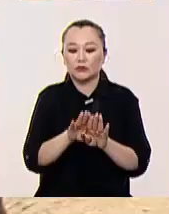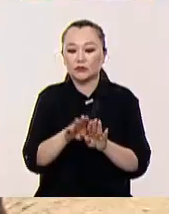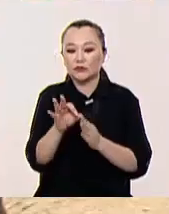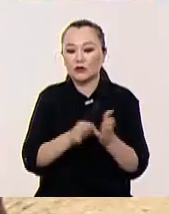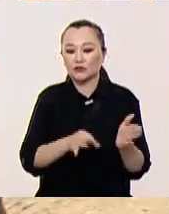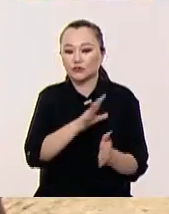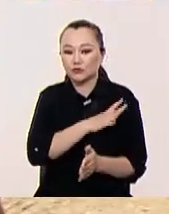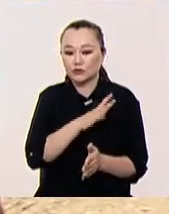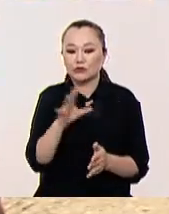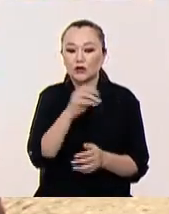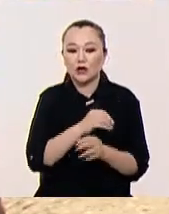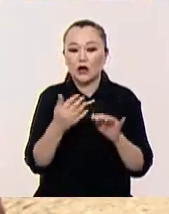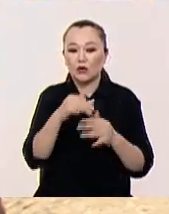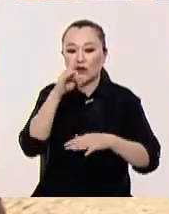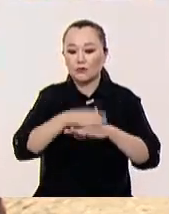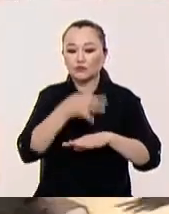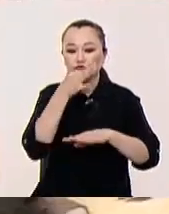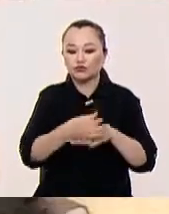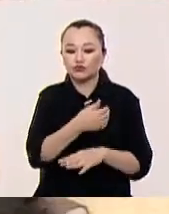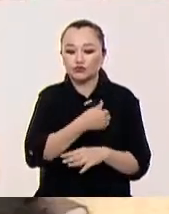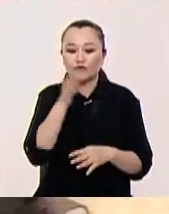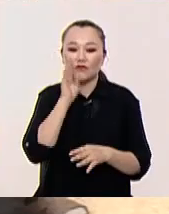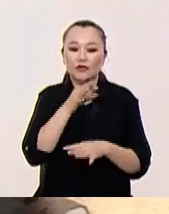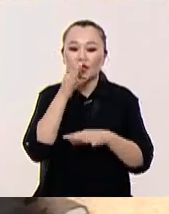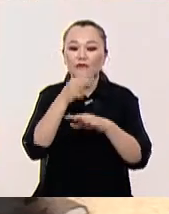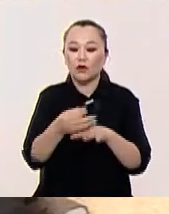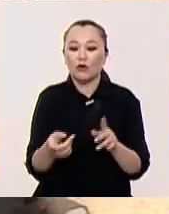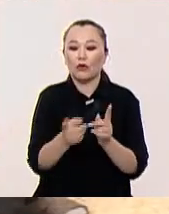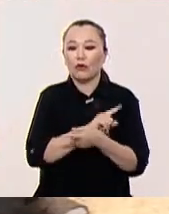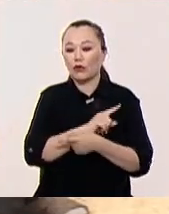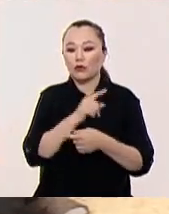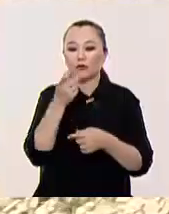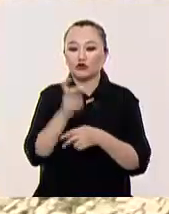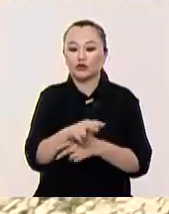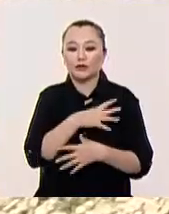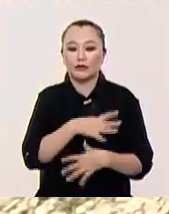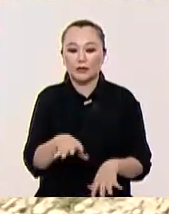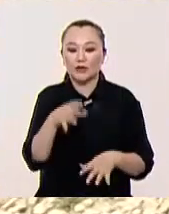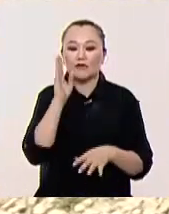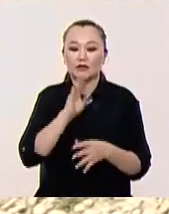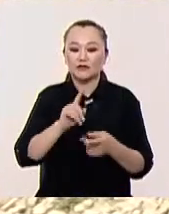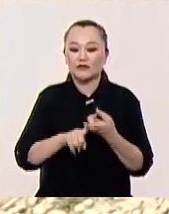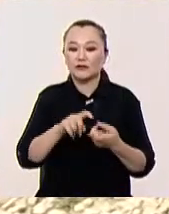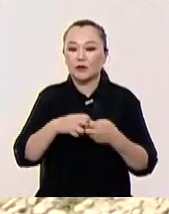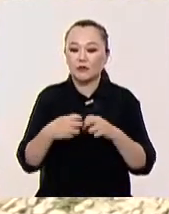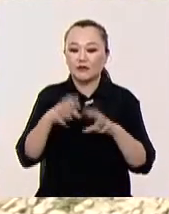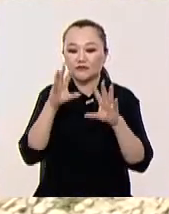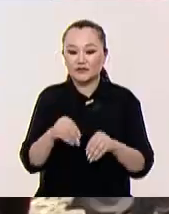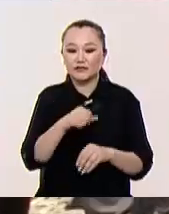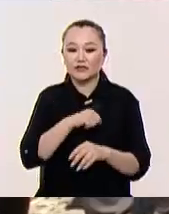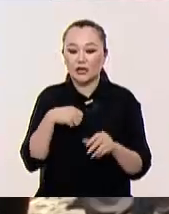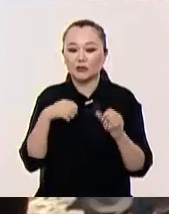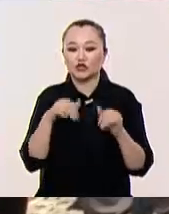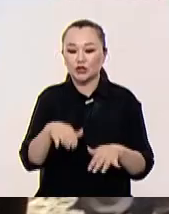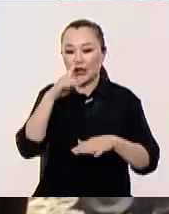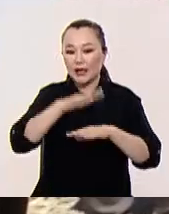жоқ. Ауыл әкімдігінде сұхбат бермек болған суға жауапты маман кейін сөзінен тайқып төбе көрсетпеді. Ал су мәселесіндегі сұрақтың барлығын бір өзі шешеді